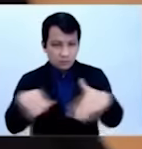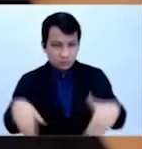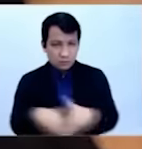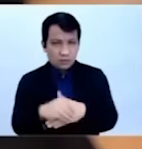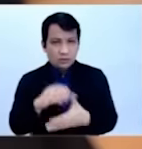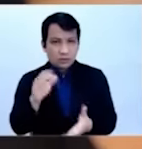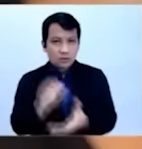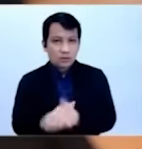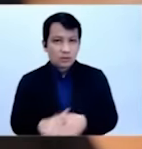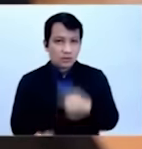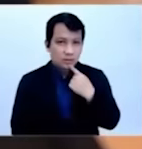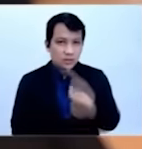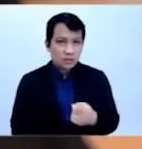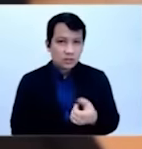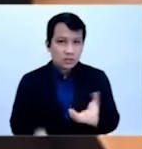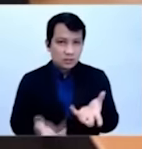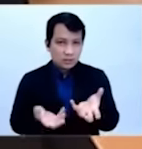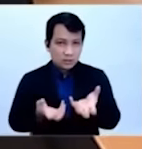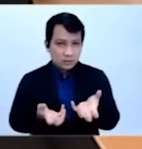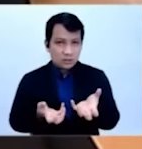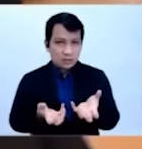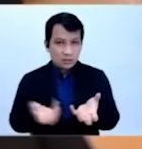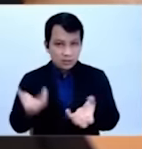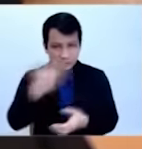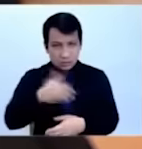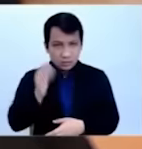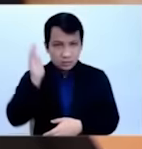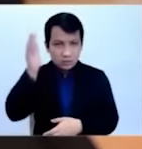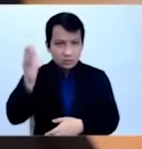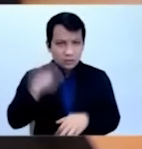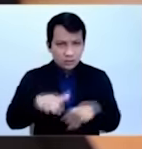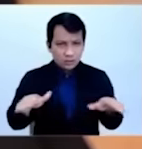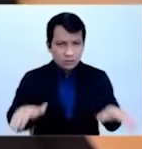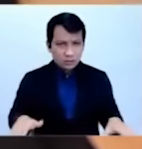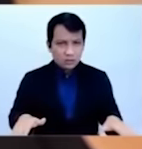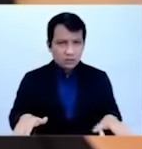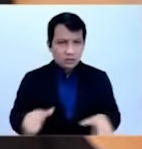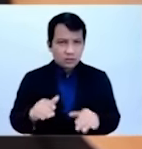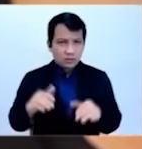gusto namin ay magkaroon ng magandang kinabukasan ng aming mga anak, makapag-aral.